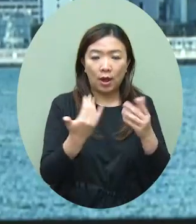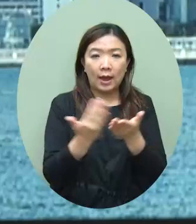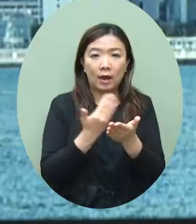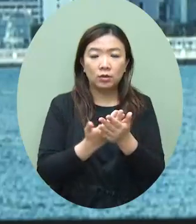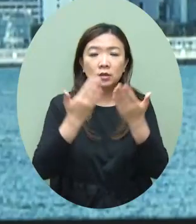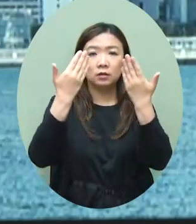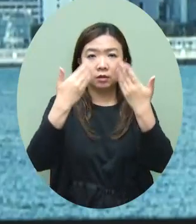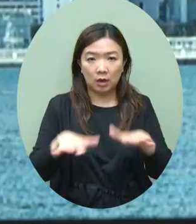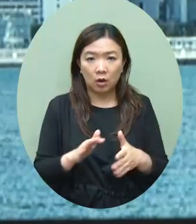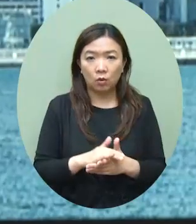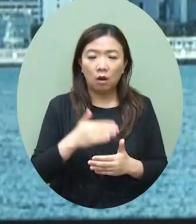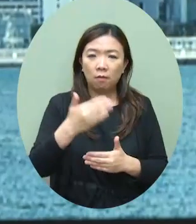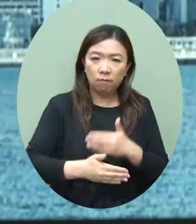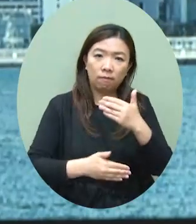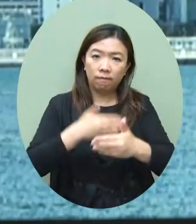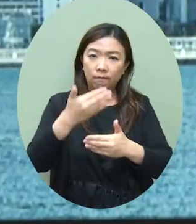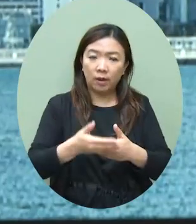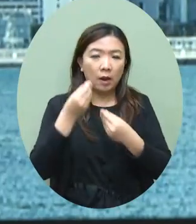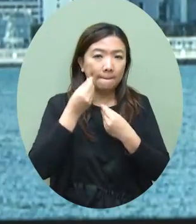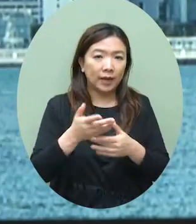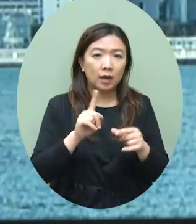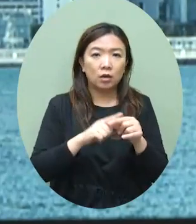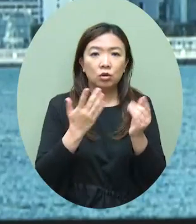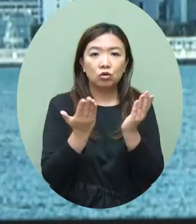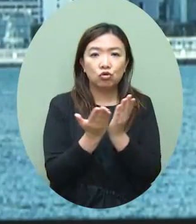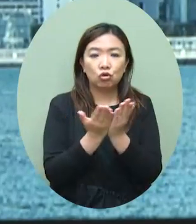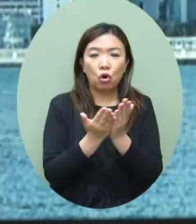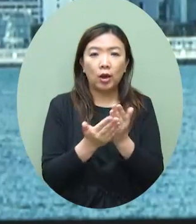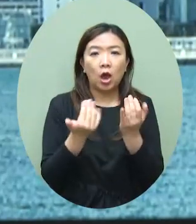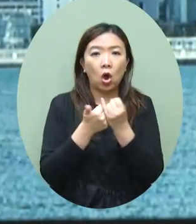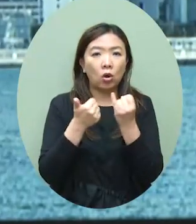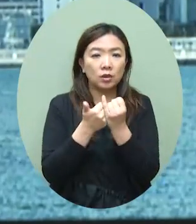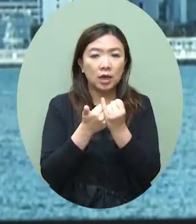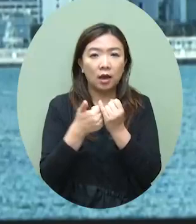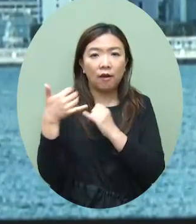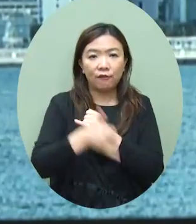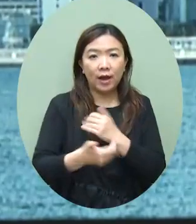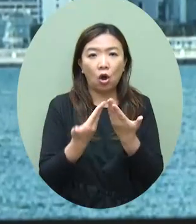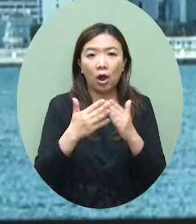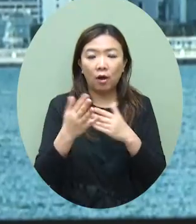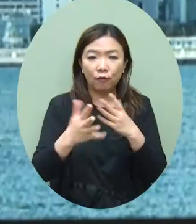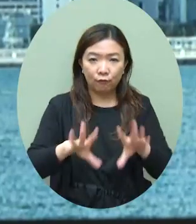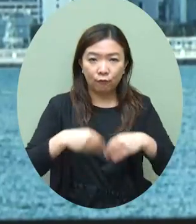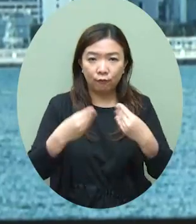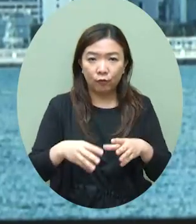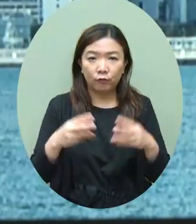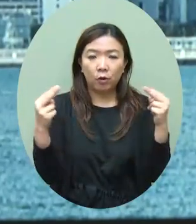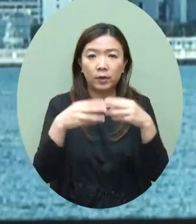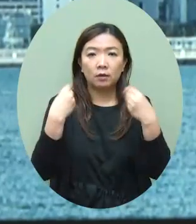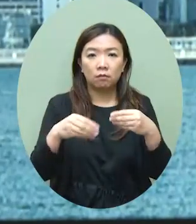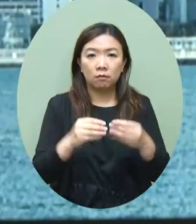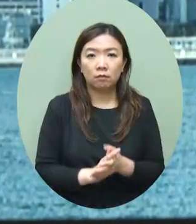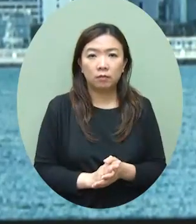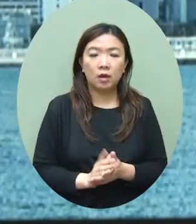後，就可以逐步讓中學生返到學校咧嚟到恢復面授課堂。咁上個禮拜我哋